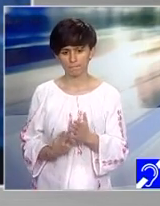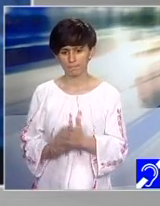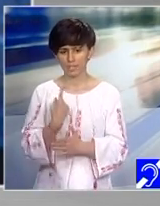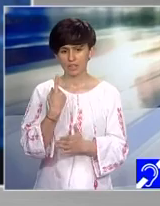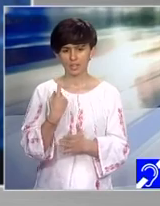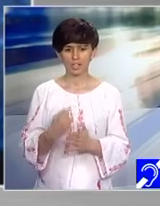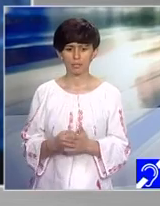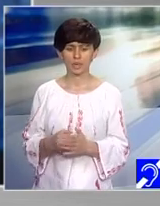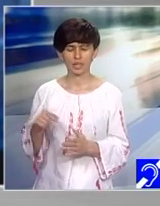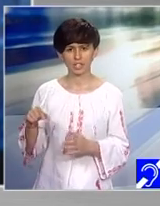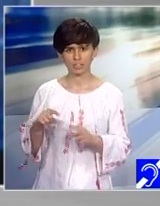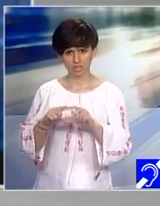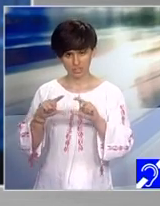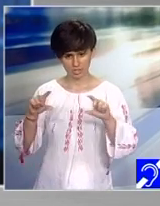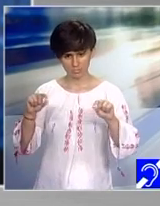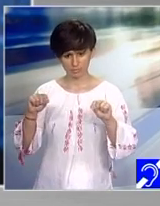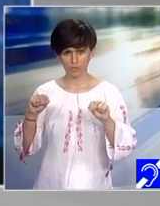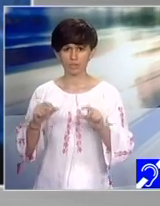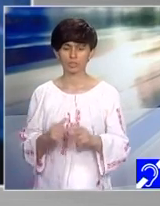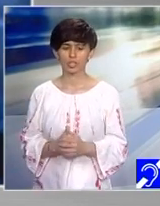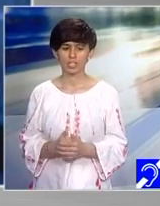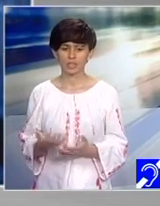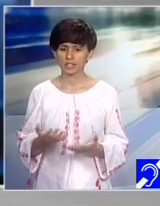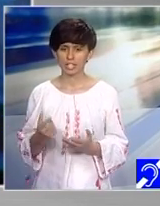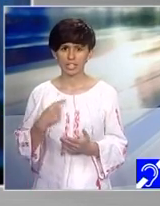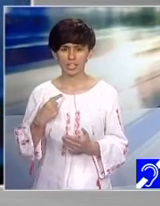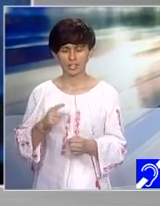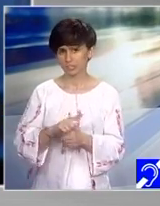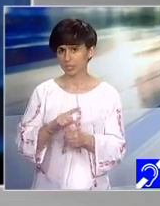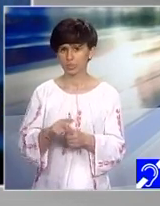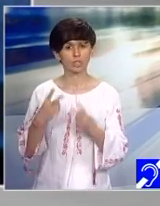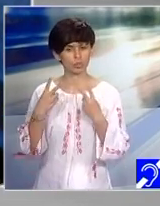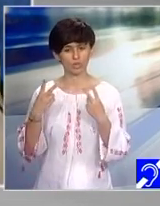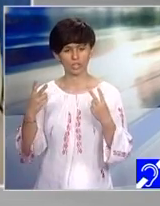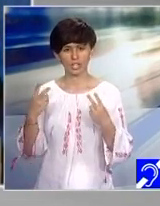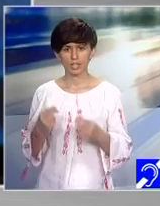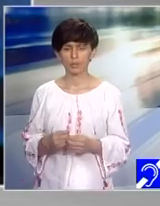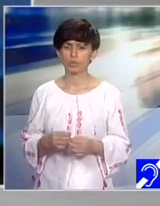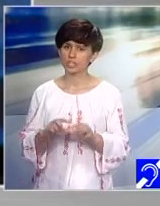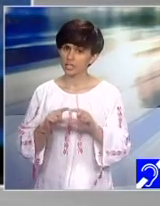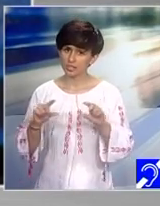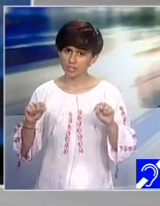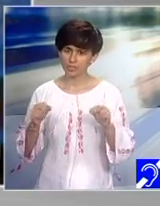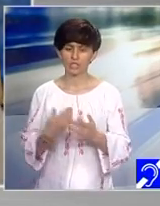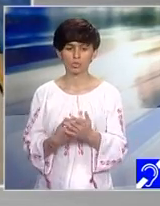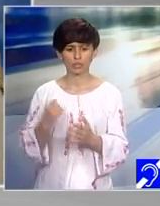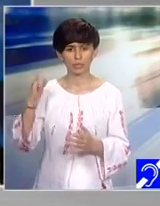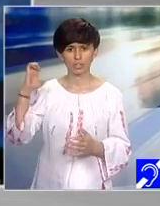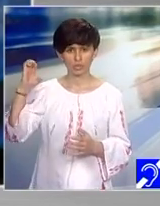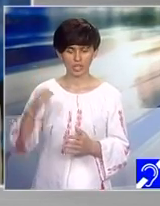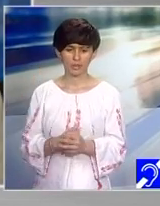ornamental, sub altiță este încrețul, care este un element foarte important, definitoriu pentru ie, și